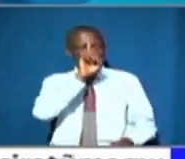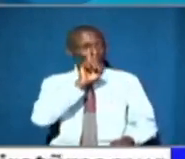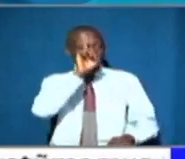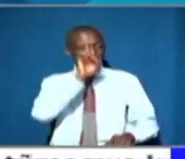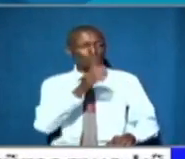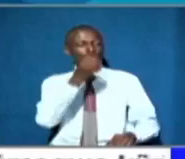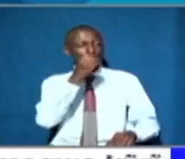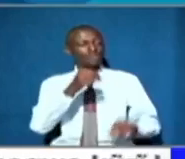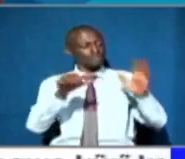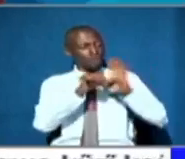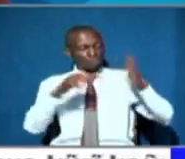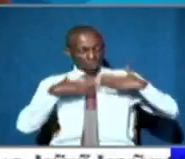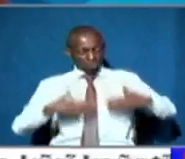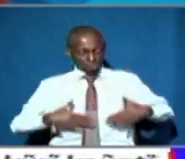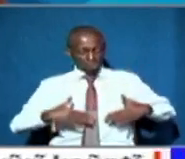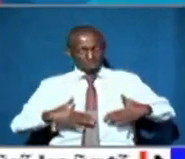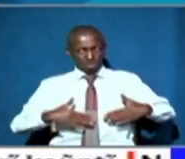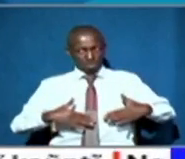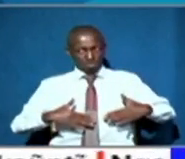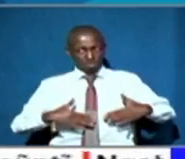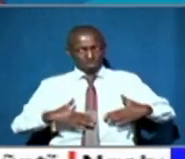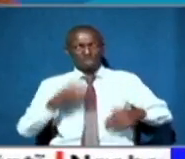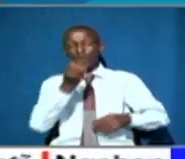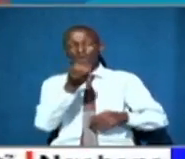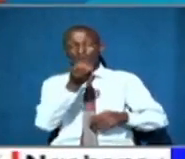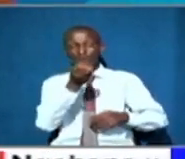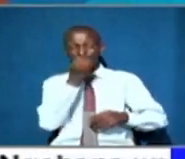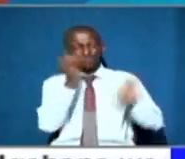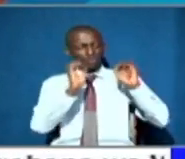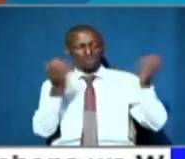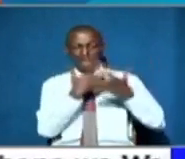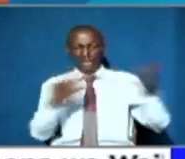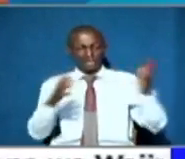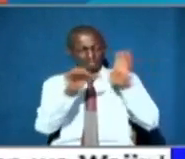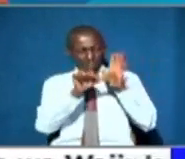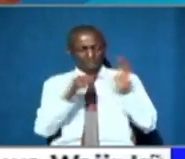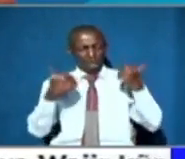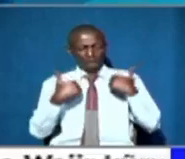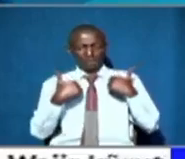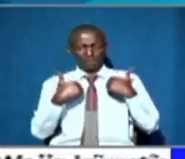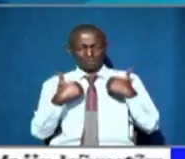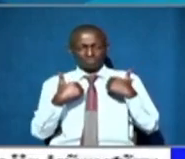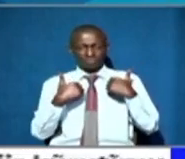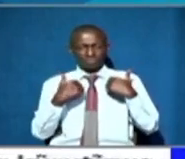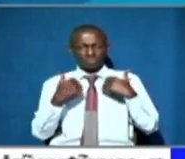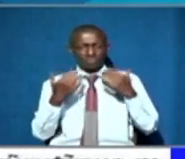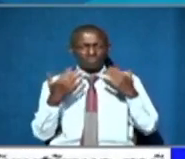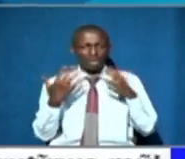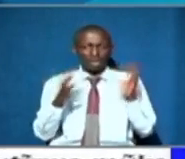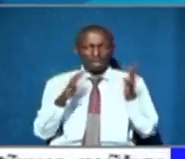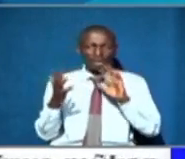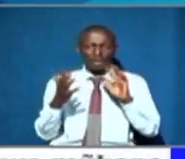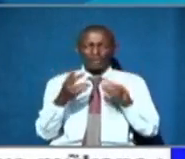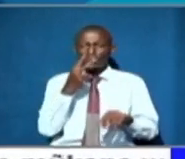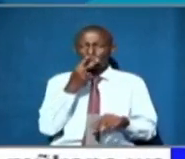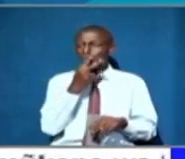thina mwiriini waku icio ni haramu we kuria tigana yo kindu giothe kirakurehere ri uho kaingi tuhuranaga na andu aya kugucia